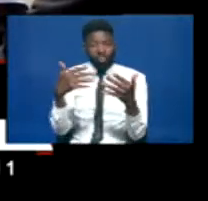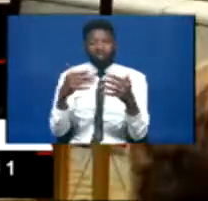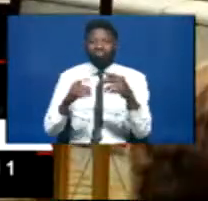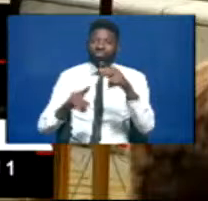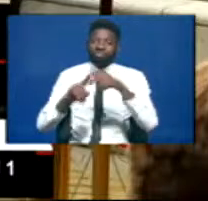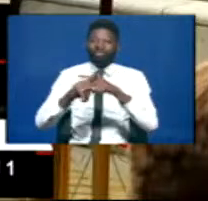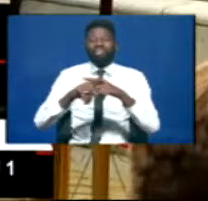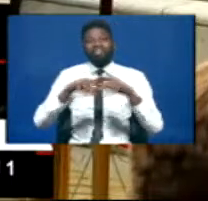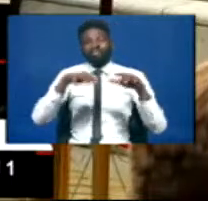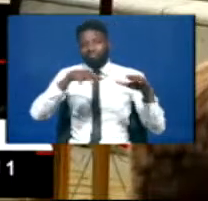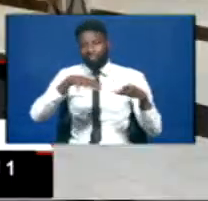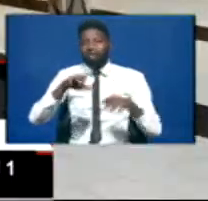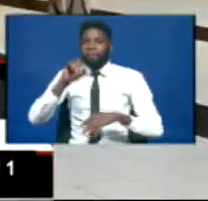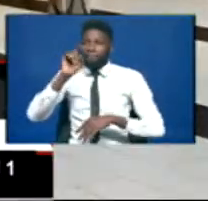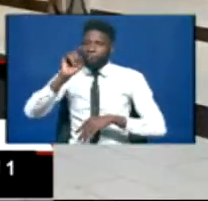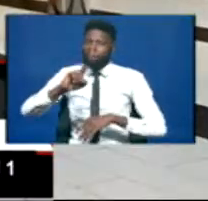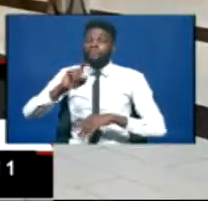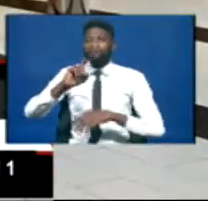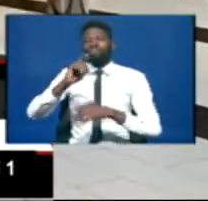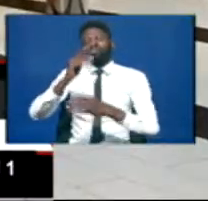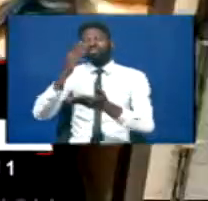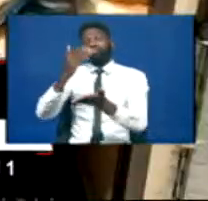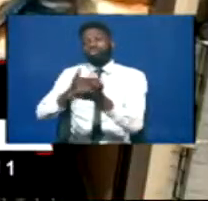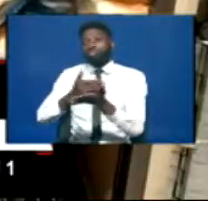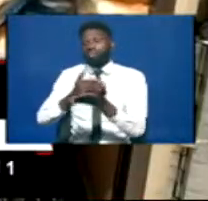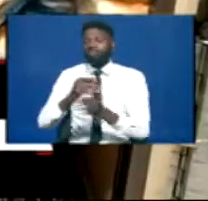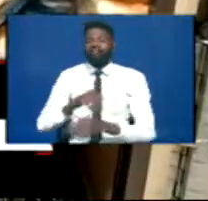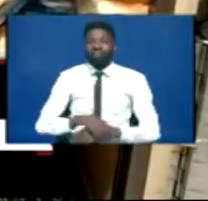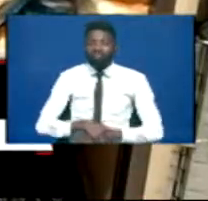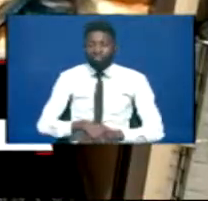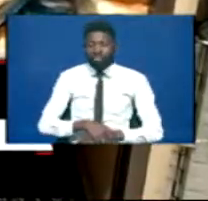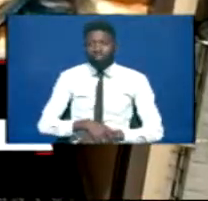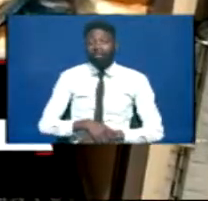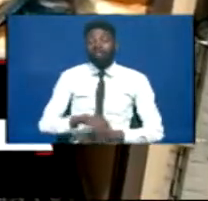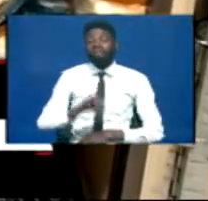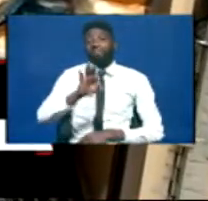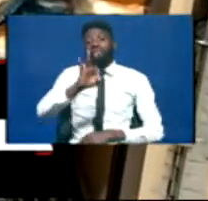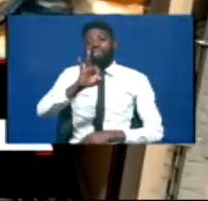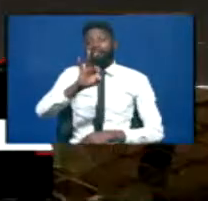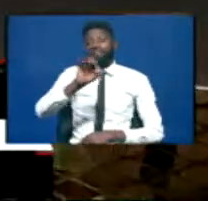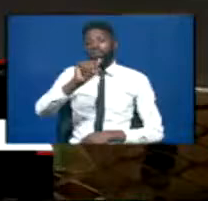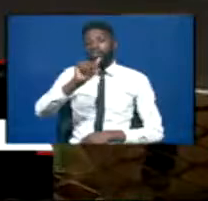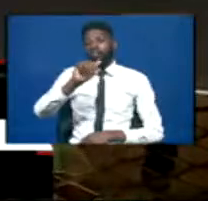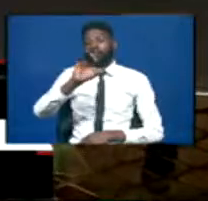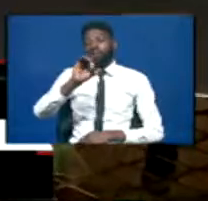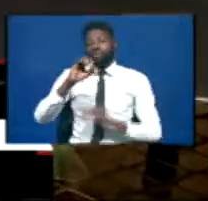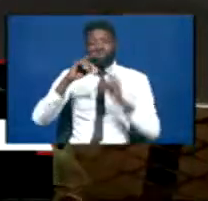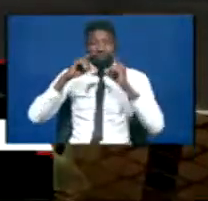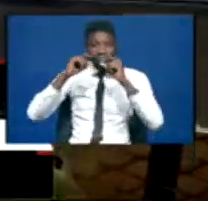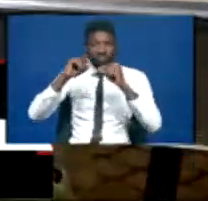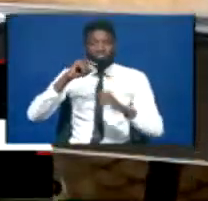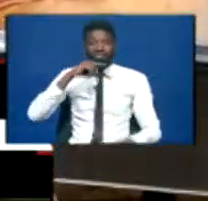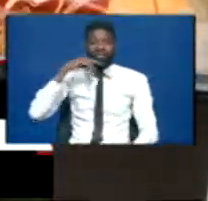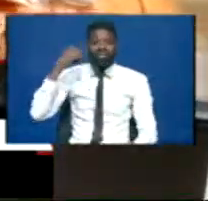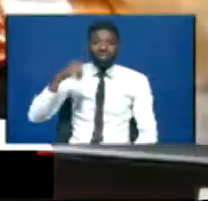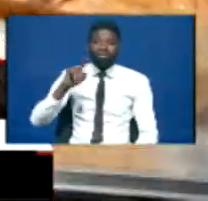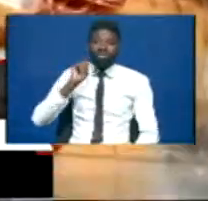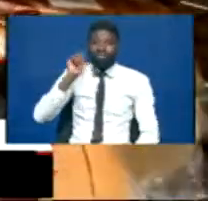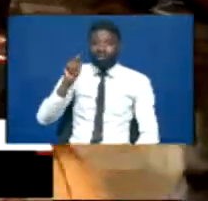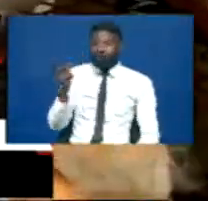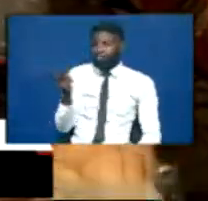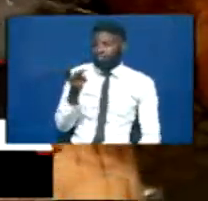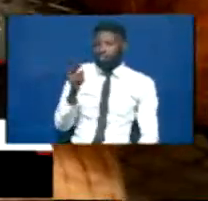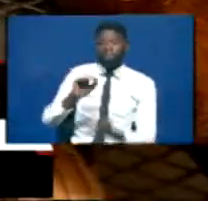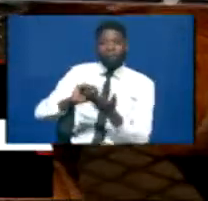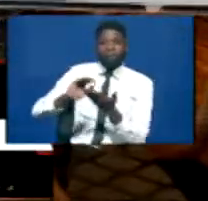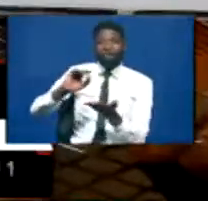moja. Shirika la Umoja Mataifa kuhusu chakula na kilimo FAO linasema kuwa Urusi na Ukraine ndizo huuza ngano kwa